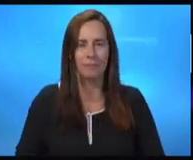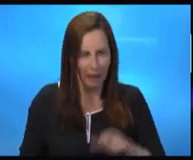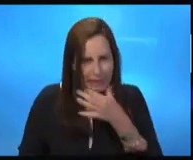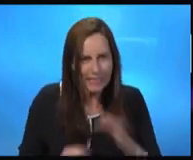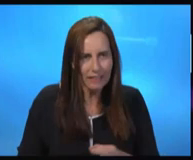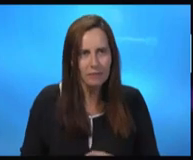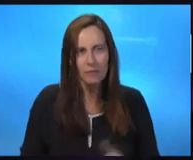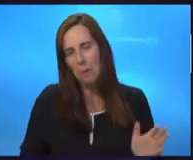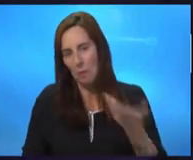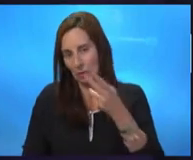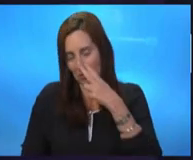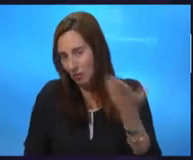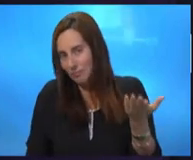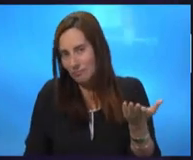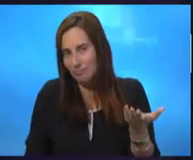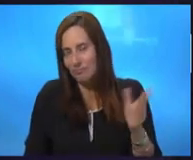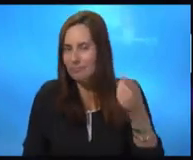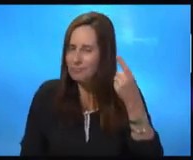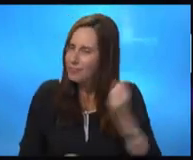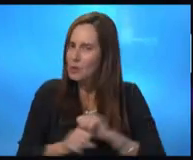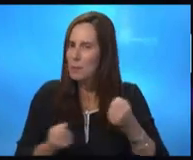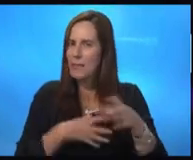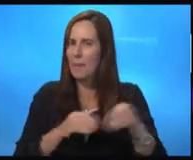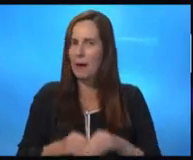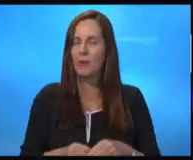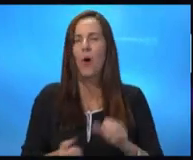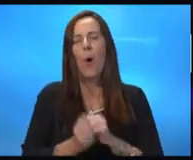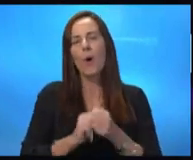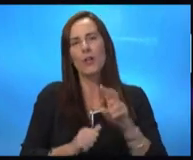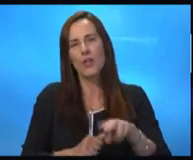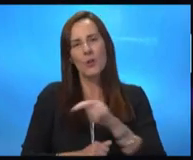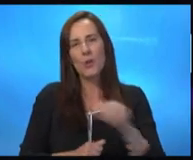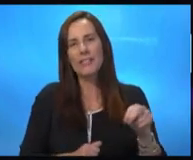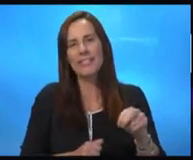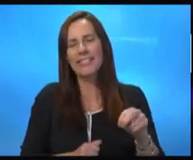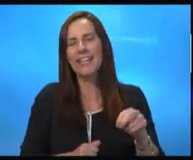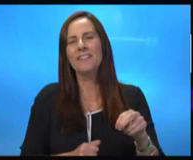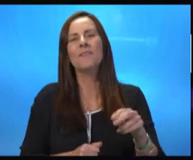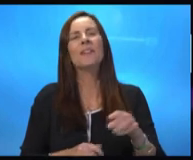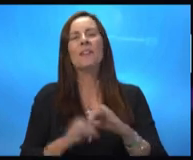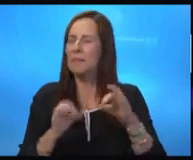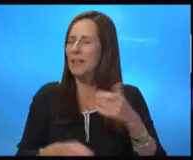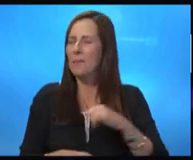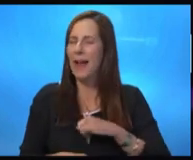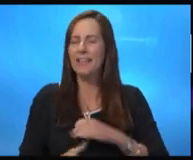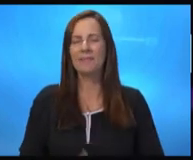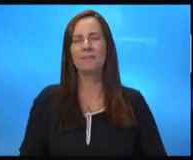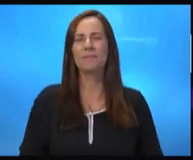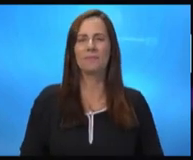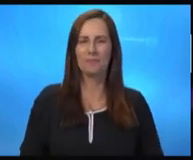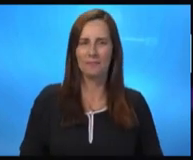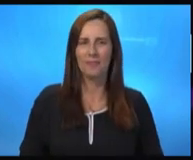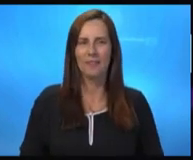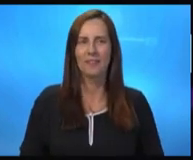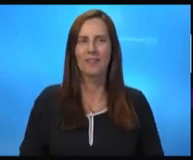בואי, יכולות ליזום איזה מזם ביחד. או לפחות יש לנו נושא כבר לפינה הבאה, זה מתחיל להיות מעניין. לגמרי. תודה רבה לי, לילה